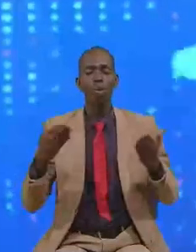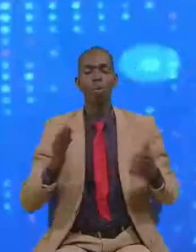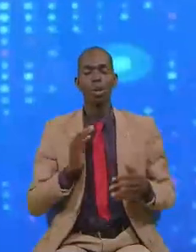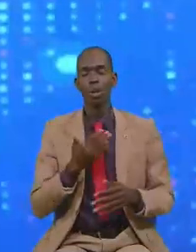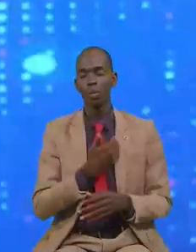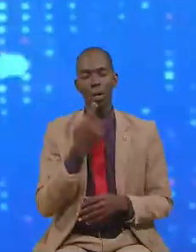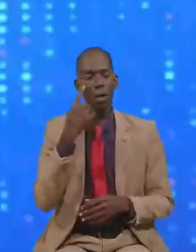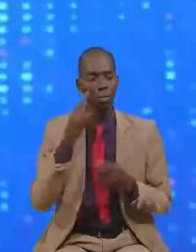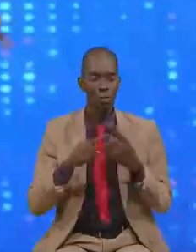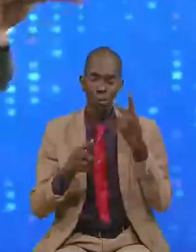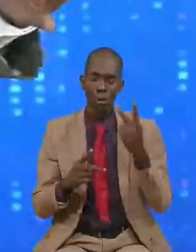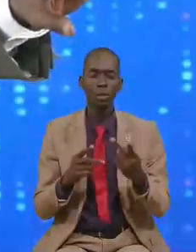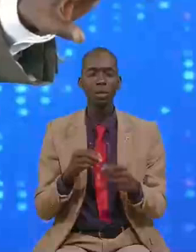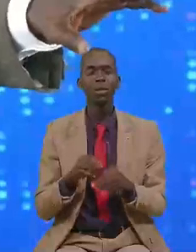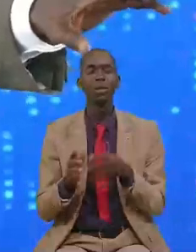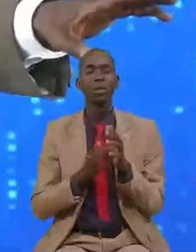voir.